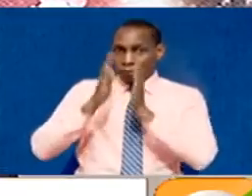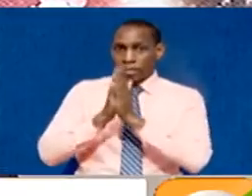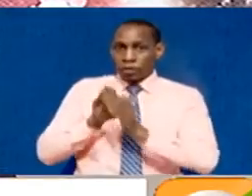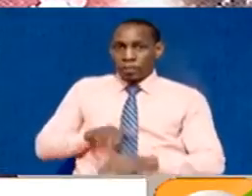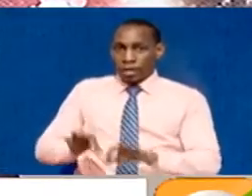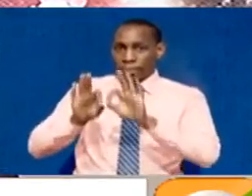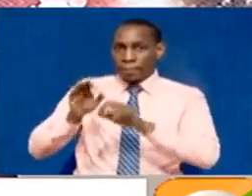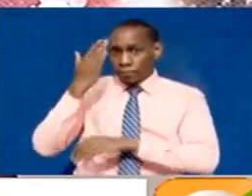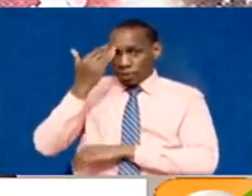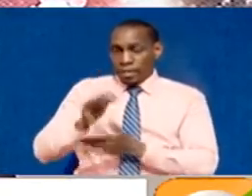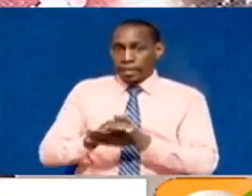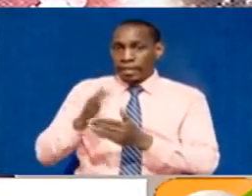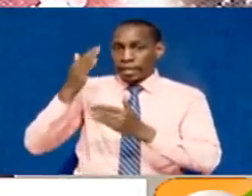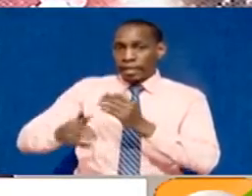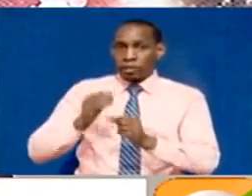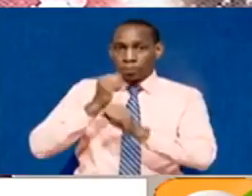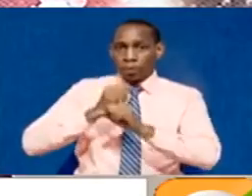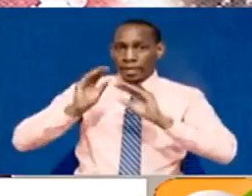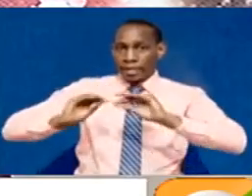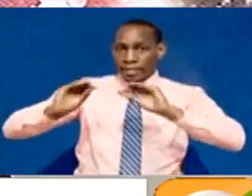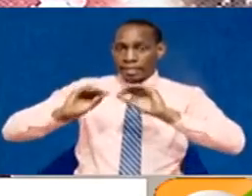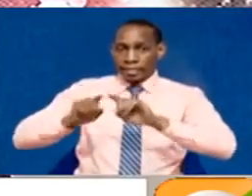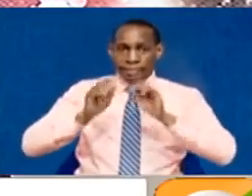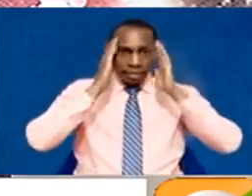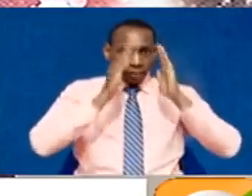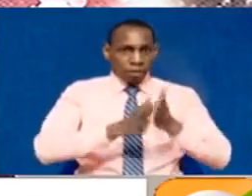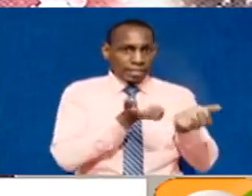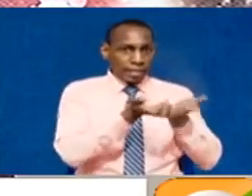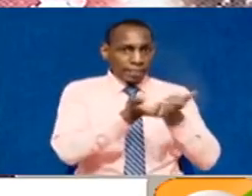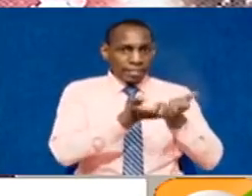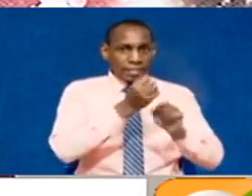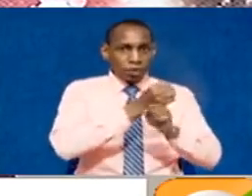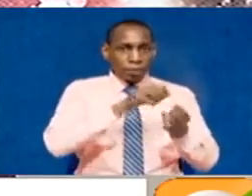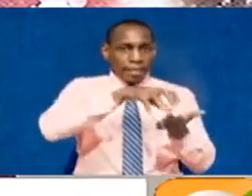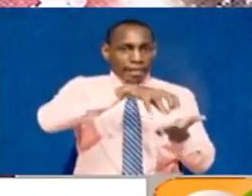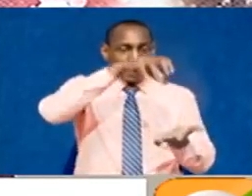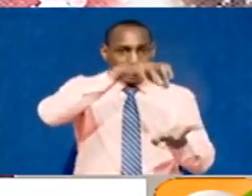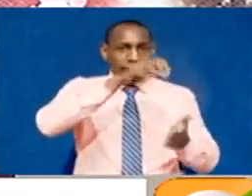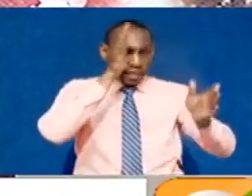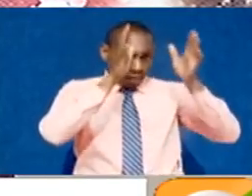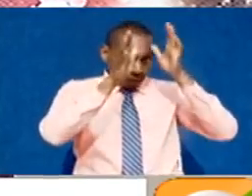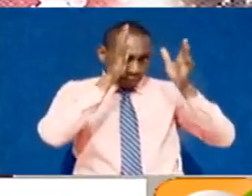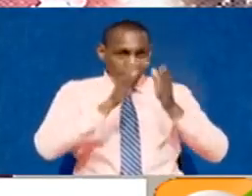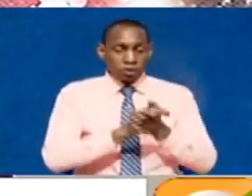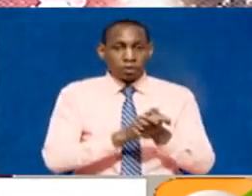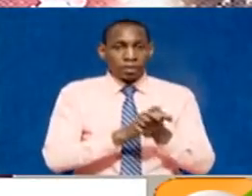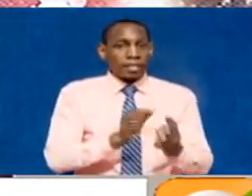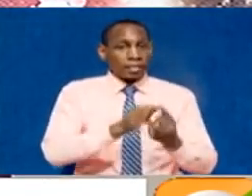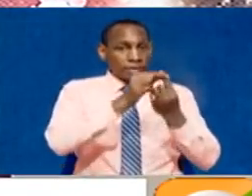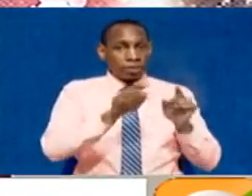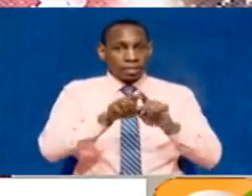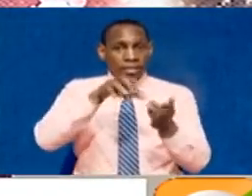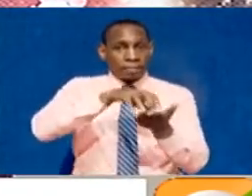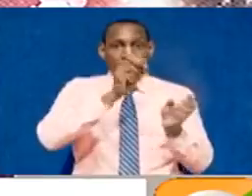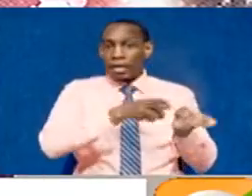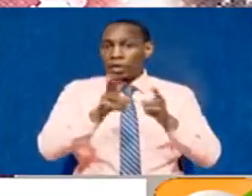Mwanamke Bomba, kwani aliwacha taaluma yake ya ualimu na kujishughulisha na biashara kutengeneza keki kwa ubunifu wa kipekee. Keki